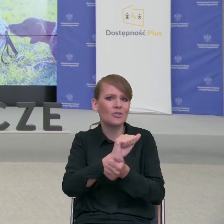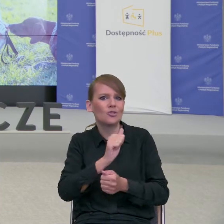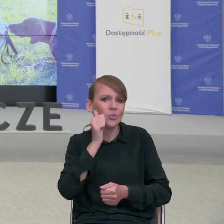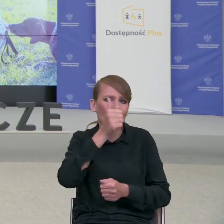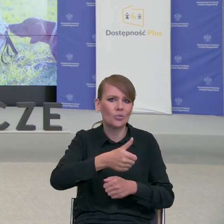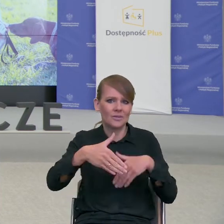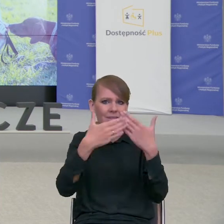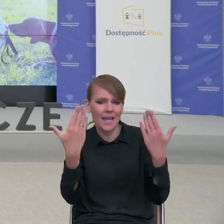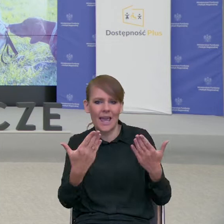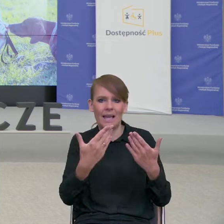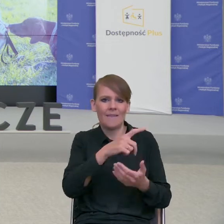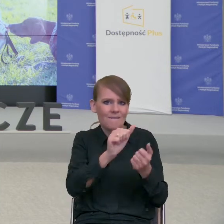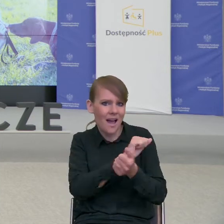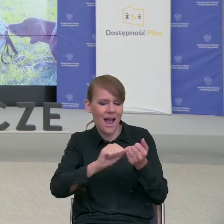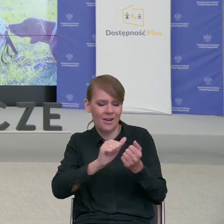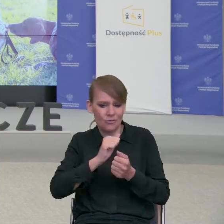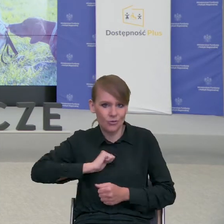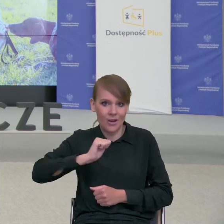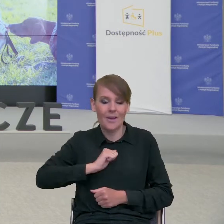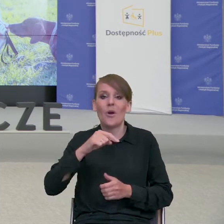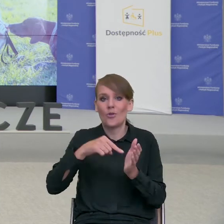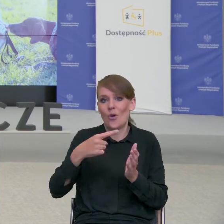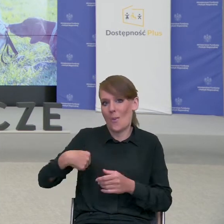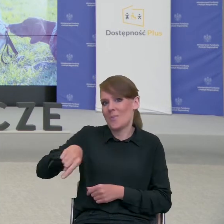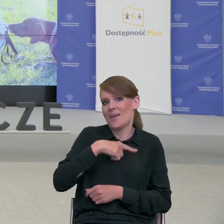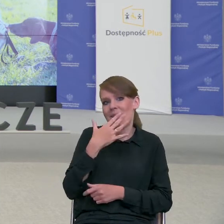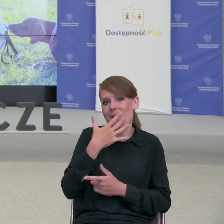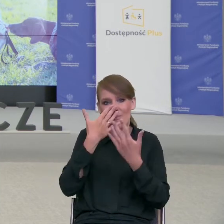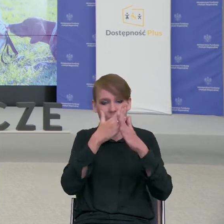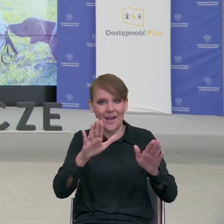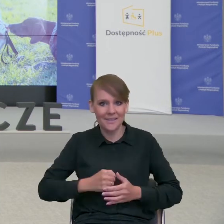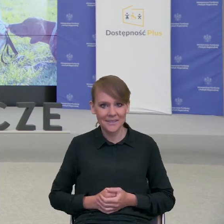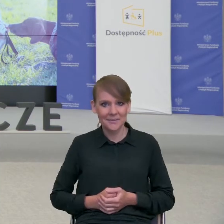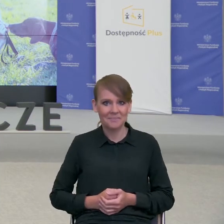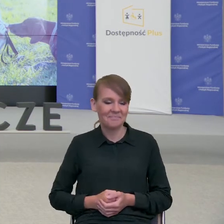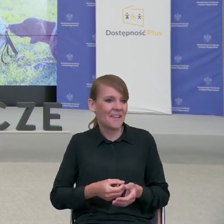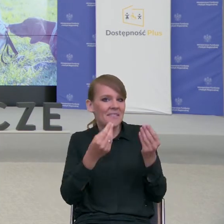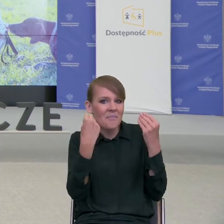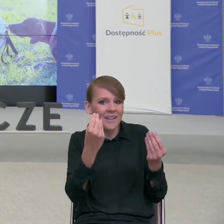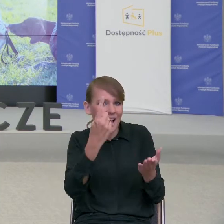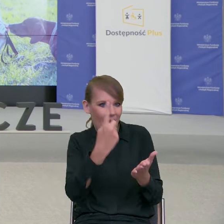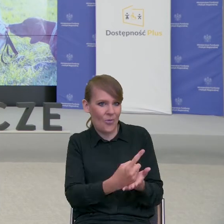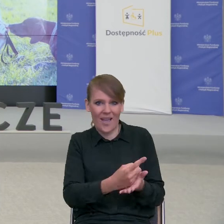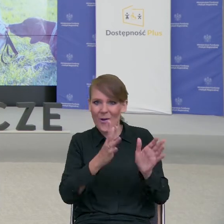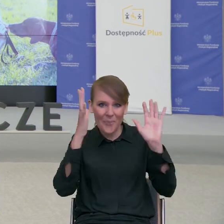dzień, walczy o siebie. I to też chcieliśmy pokazać. To fantastycznie Wam się udało. Brawa!